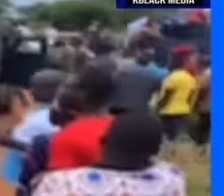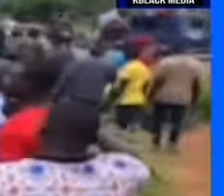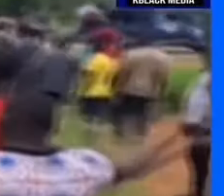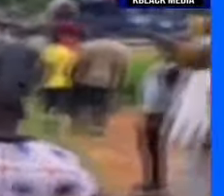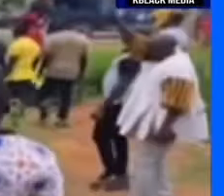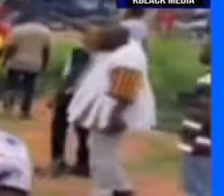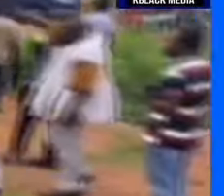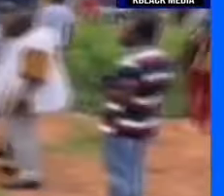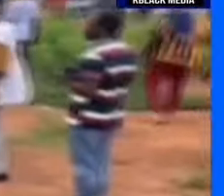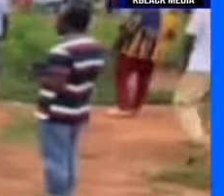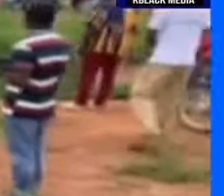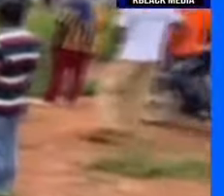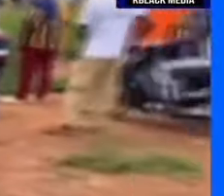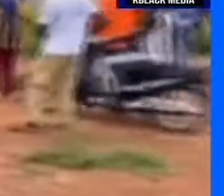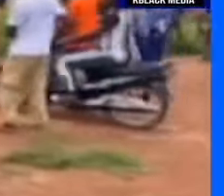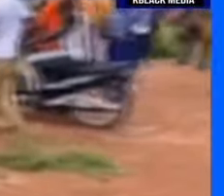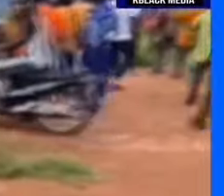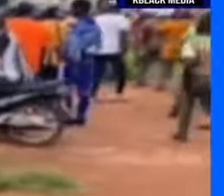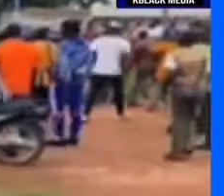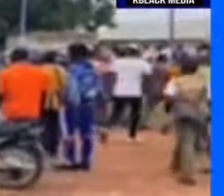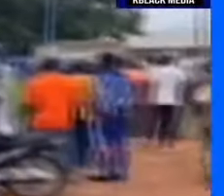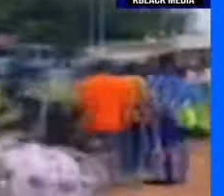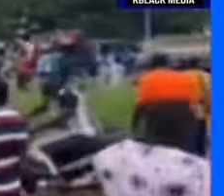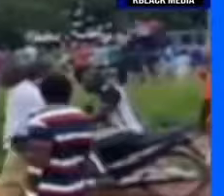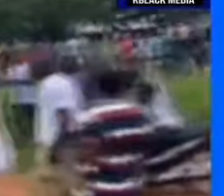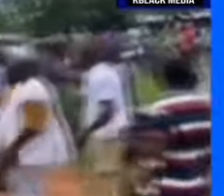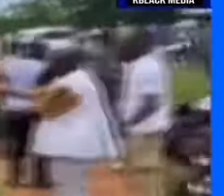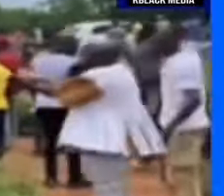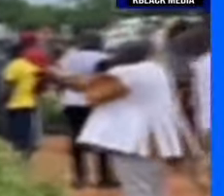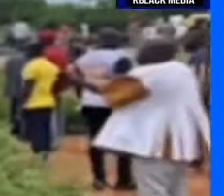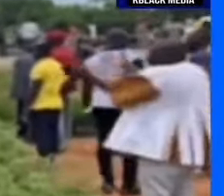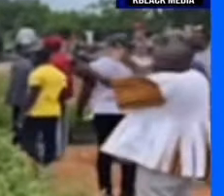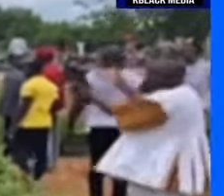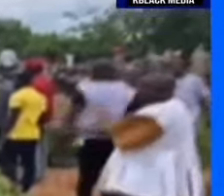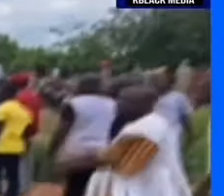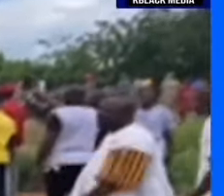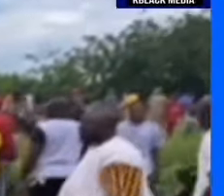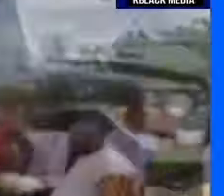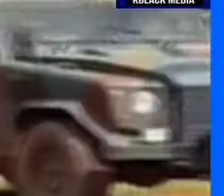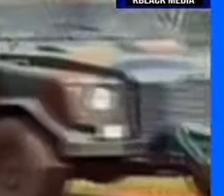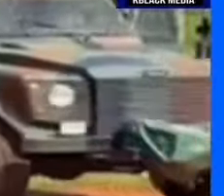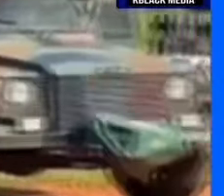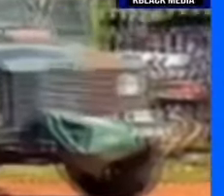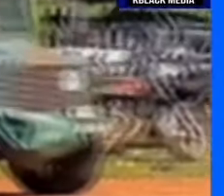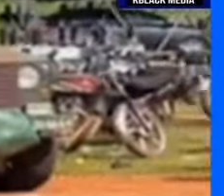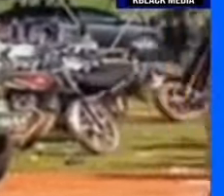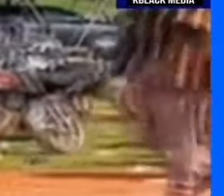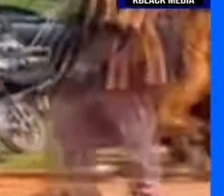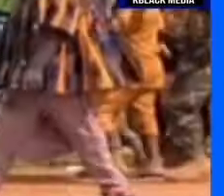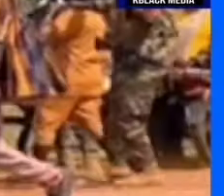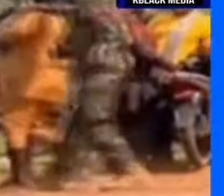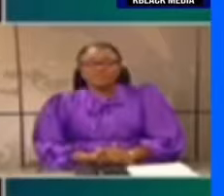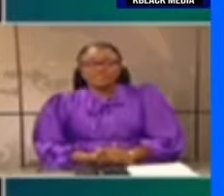esi ansa. Wini na chile se monso nso no mwo ohao kakara ewo mwho. Ebuzuna kame mwho ni mkwa jinchiri muno